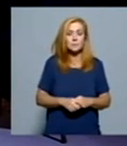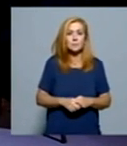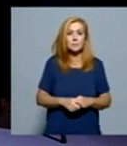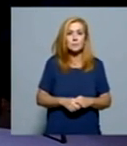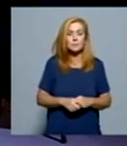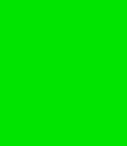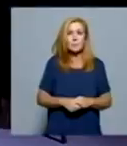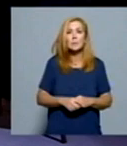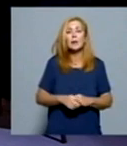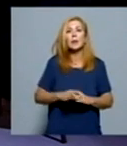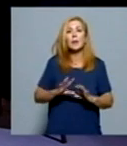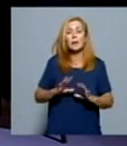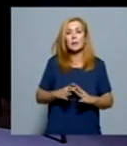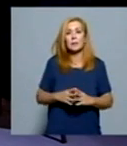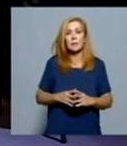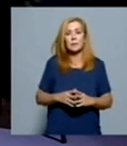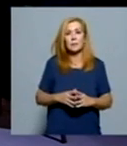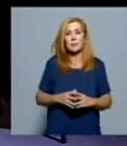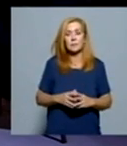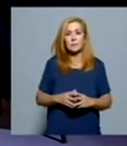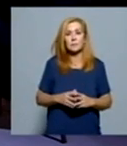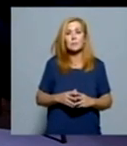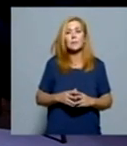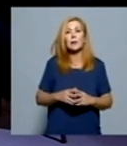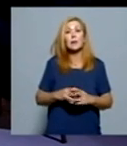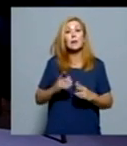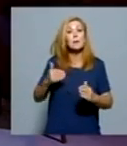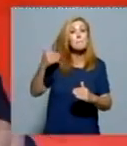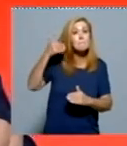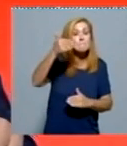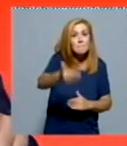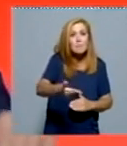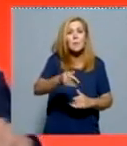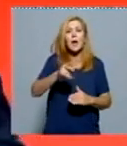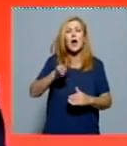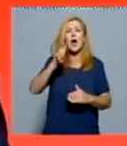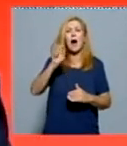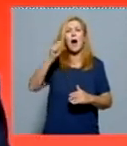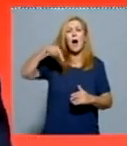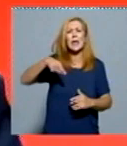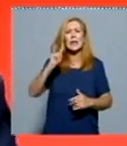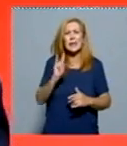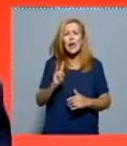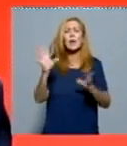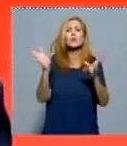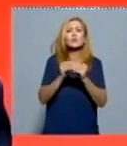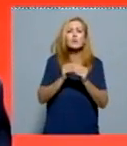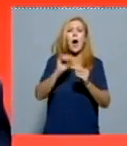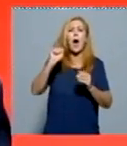το κοινό συνυποσχετικό, δηλαδή την προοπτική της Χάγης για την ΑΟΣ και την